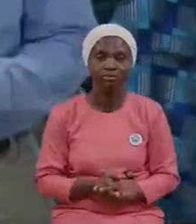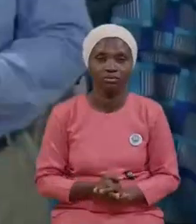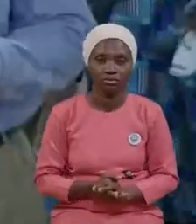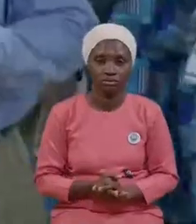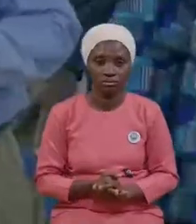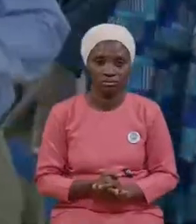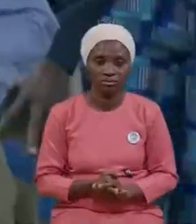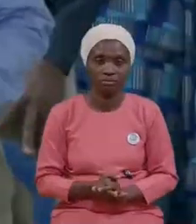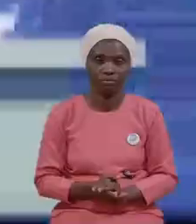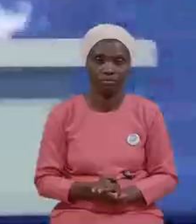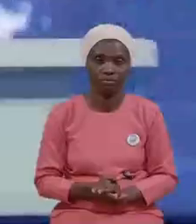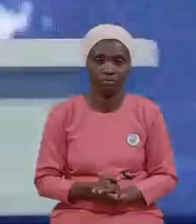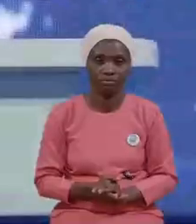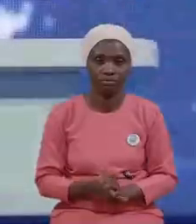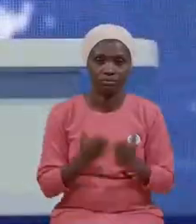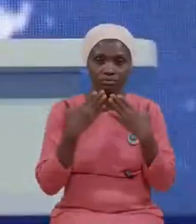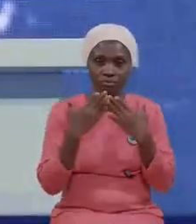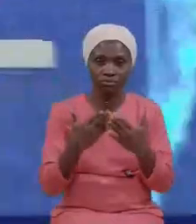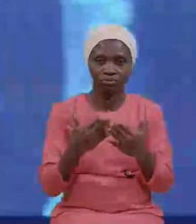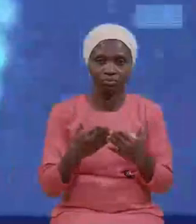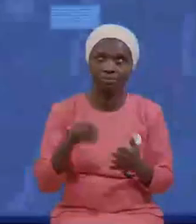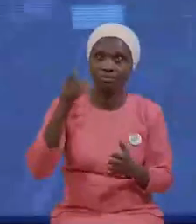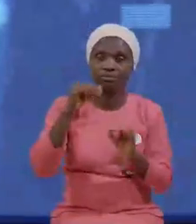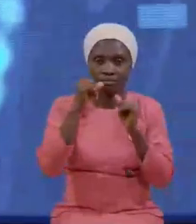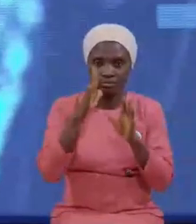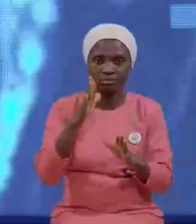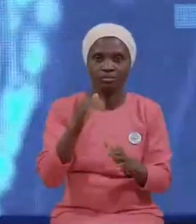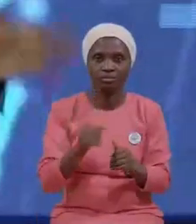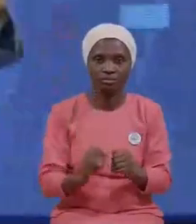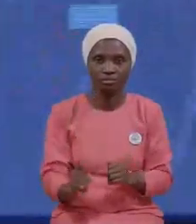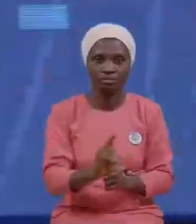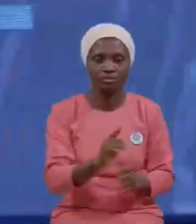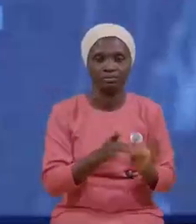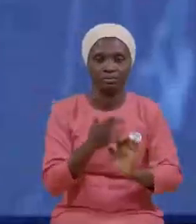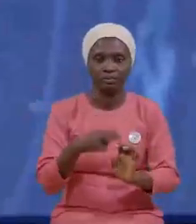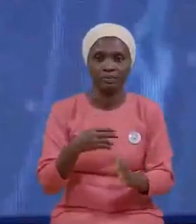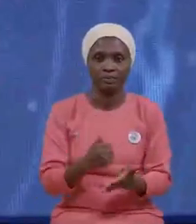Merci, que Dieu bénisse chacun de vous. Vous pouvez vous asseoir.